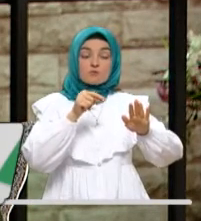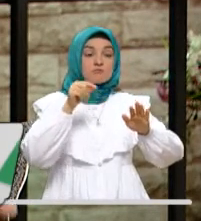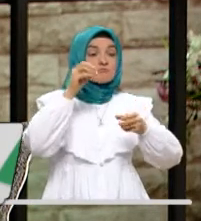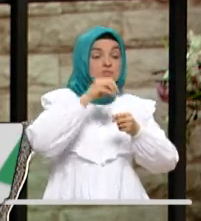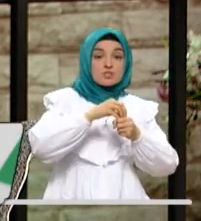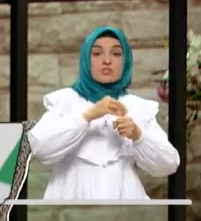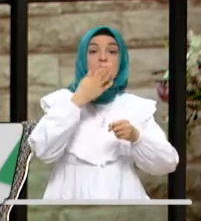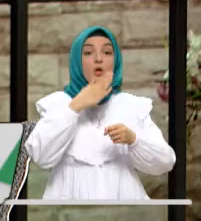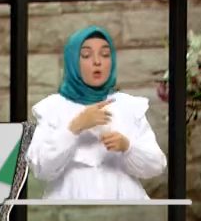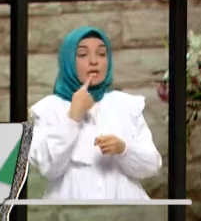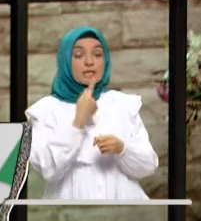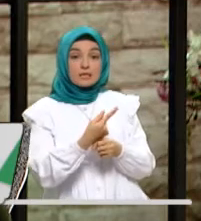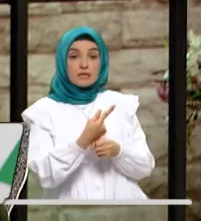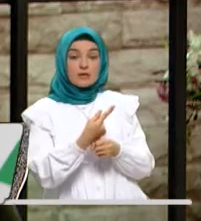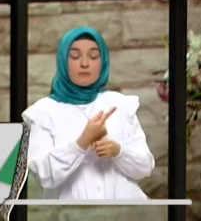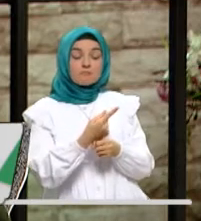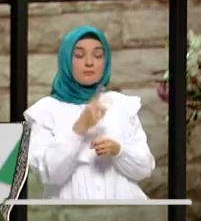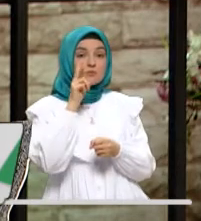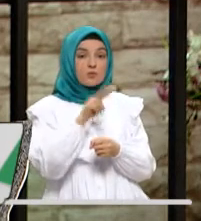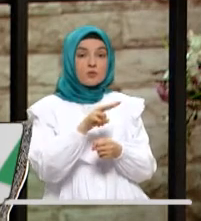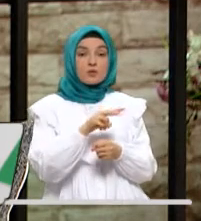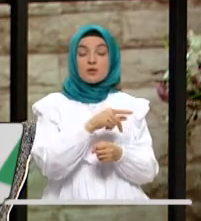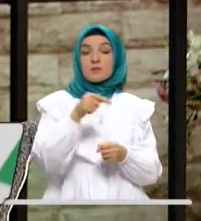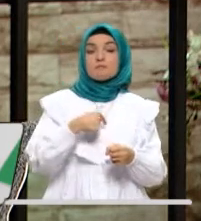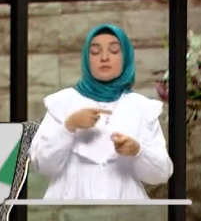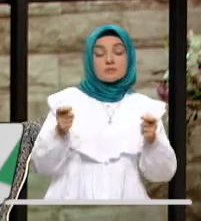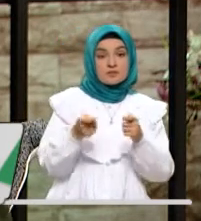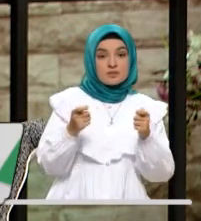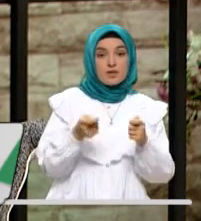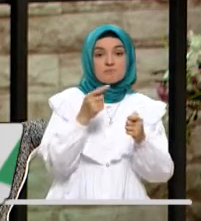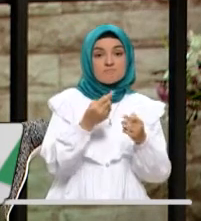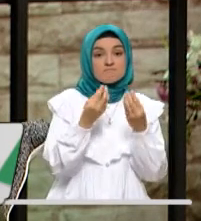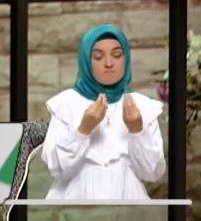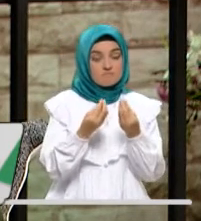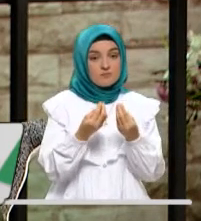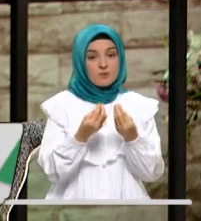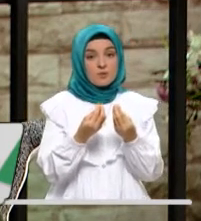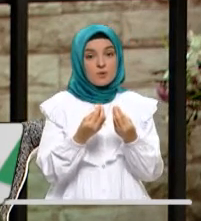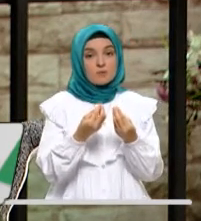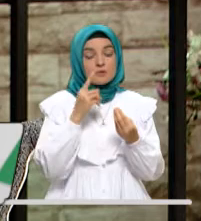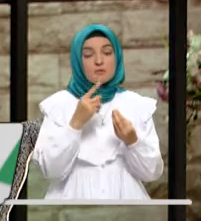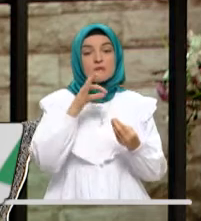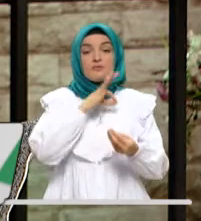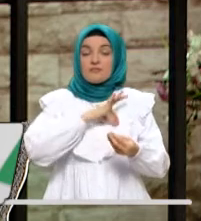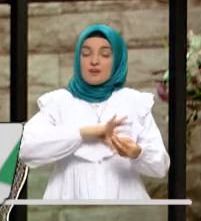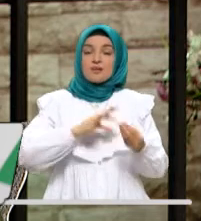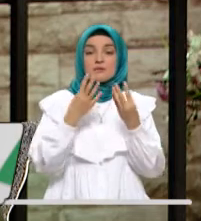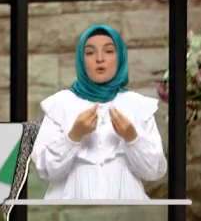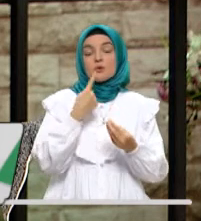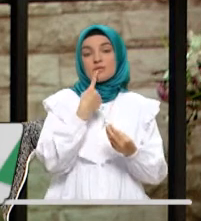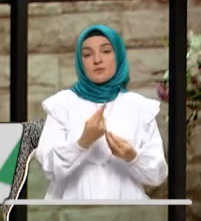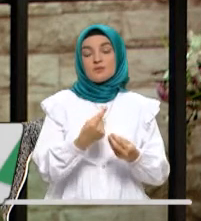Evet. Diyorum en azından hani bizim çalışmalarımızın da bir meyvesi olmuş, bir yerlere gitmiş, hani bir faydamız, evet, olmuş inşallah. Çok